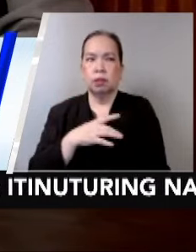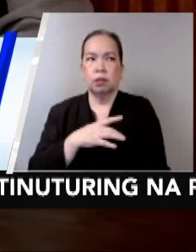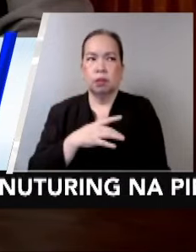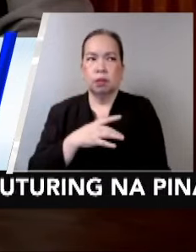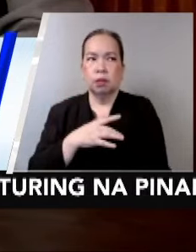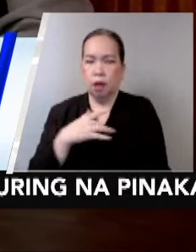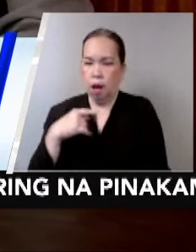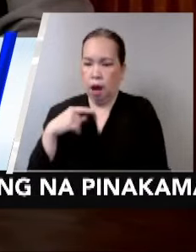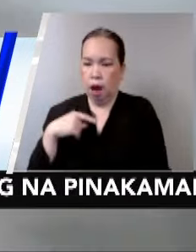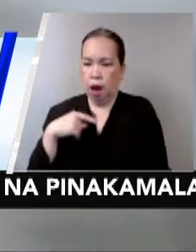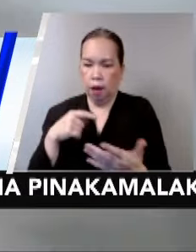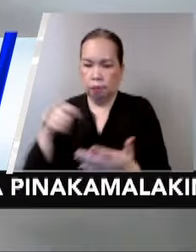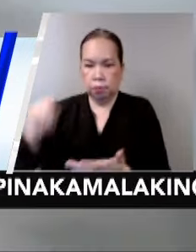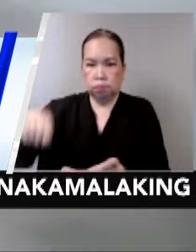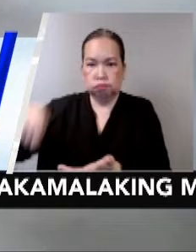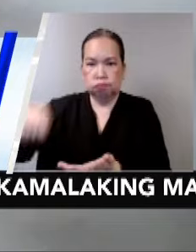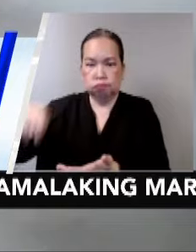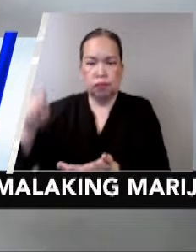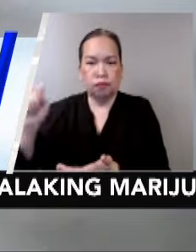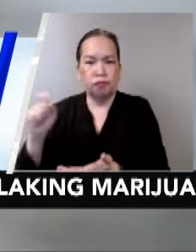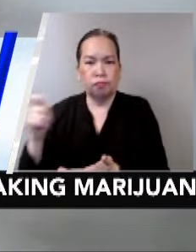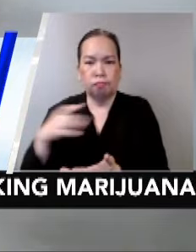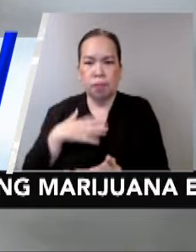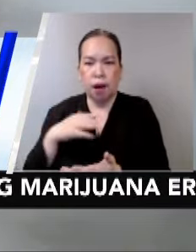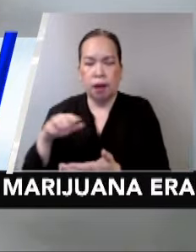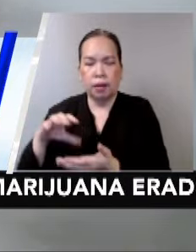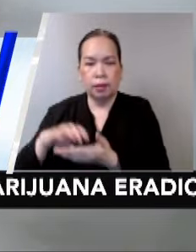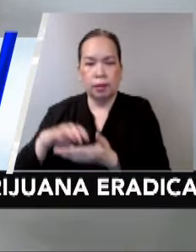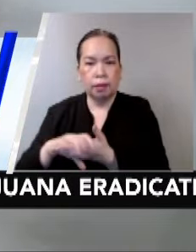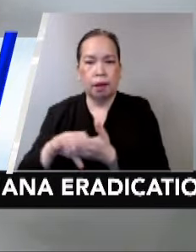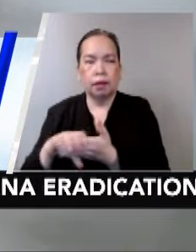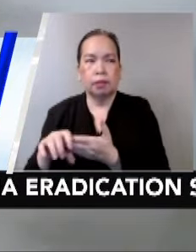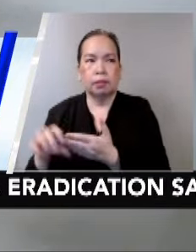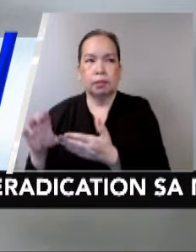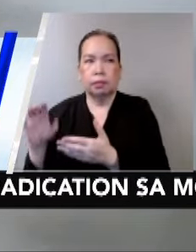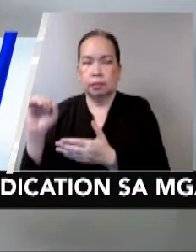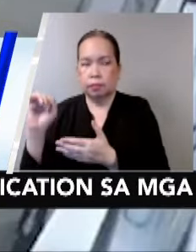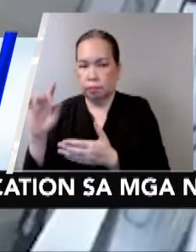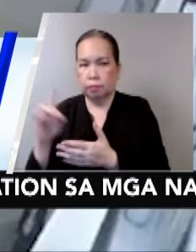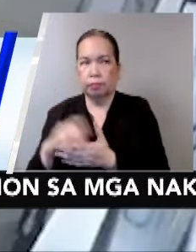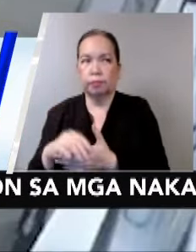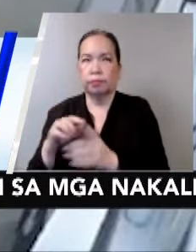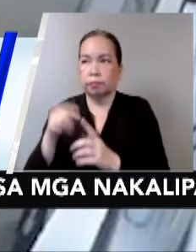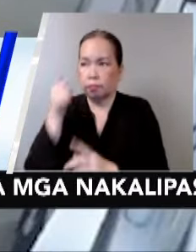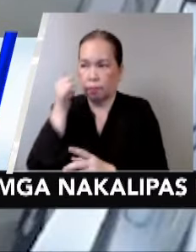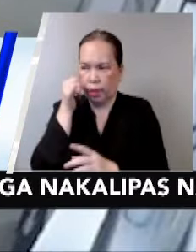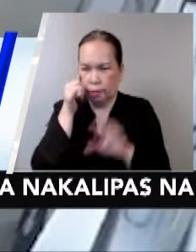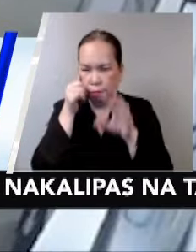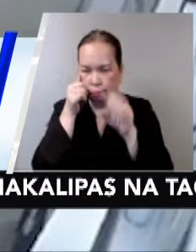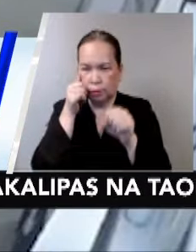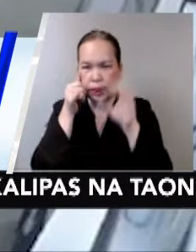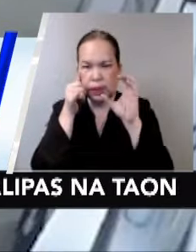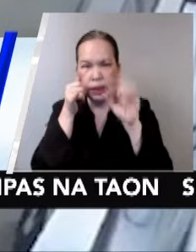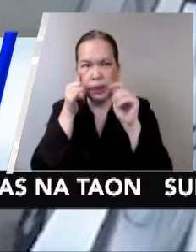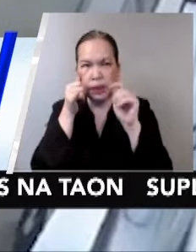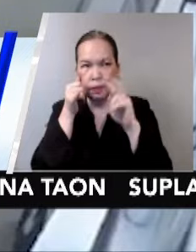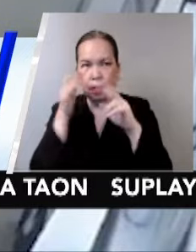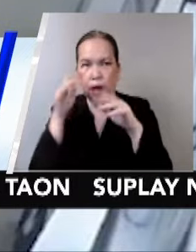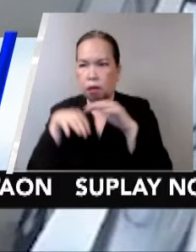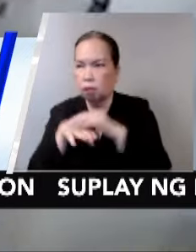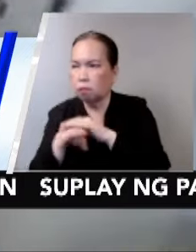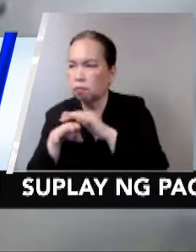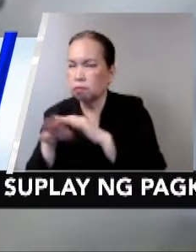bank transactions. Nakuhanan pa nga ng CCTV ang pagpasok ng suspect sa klinik at ang pagmamasid niya sa lugar. Umabot